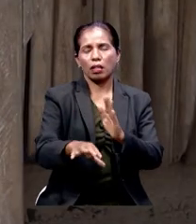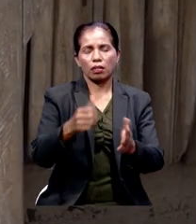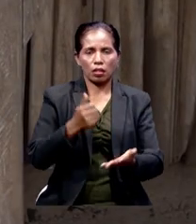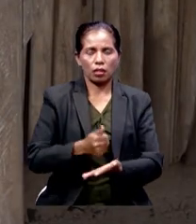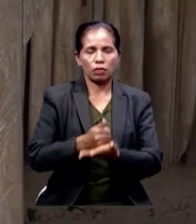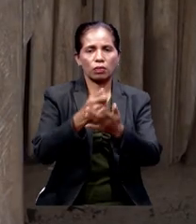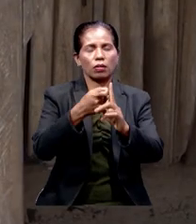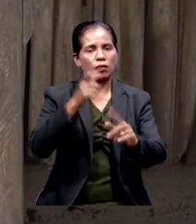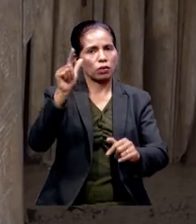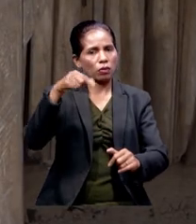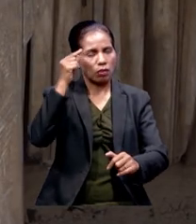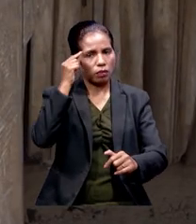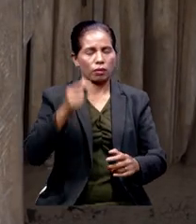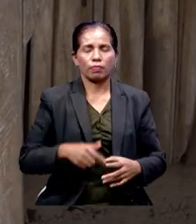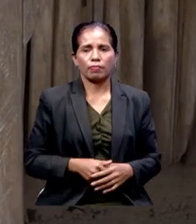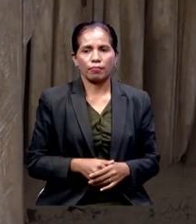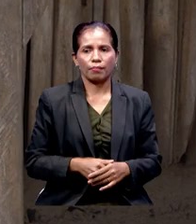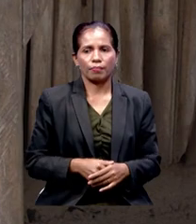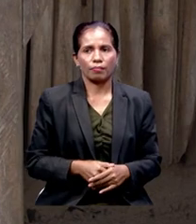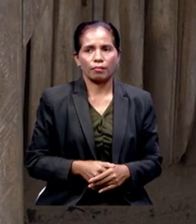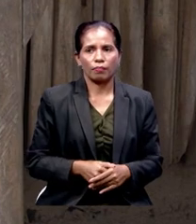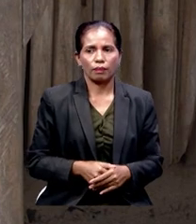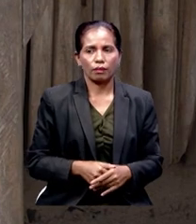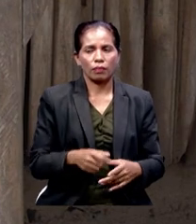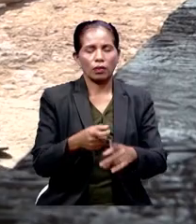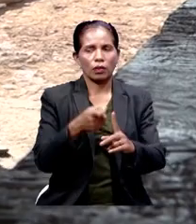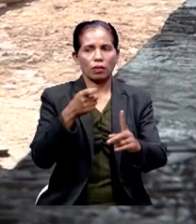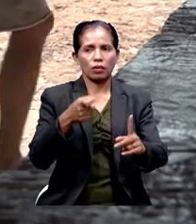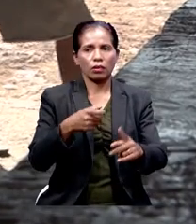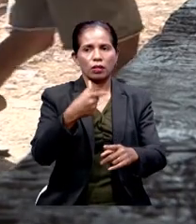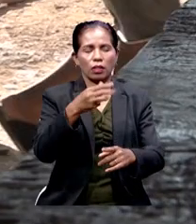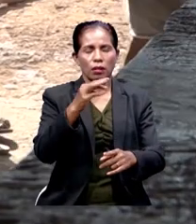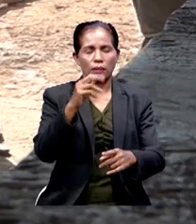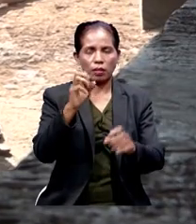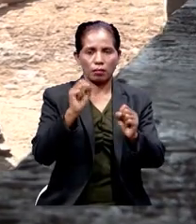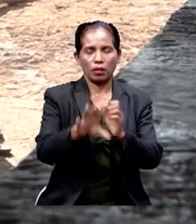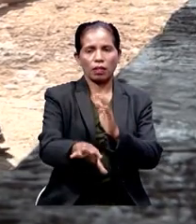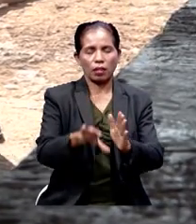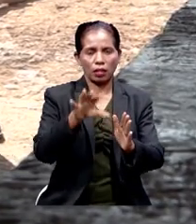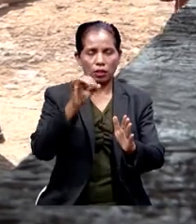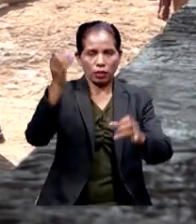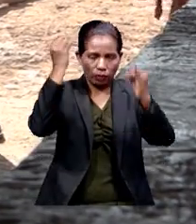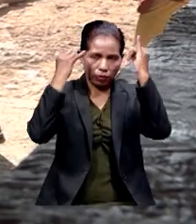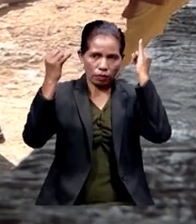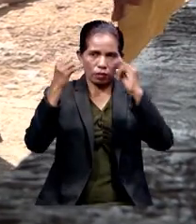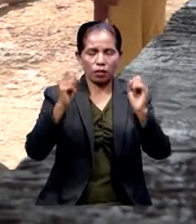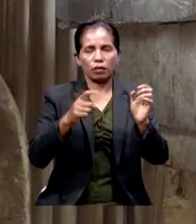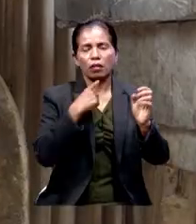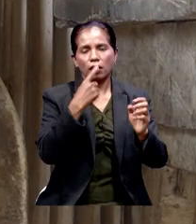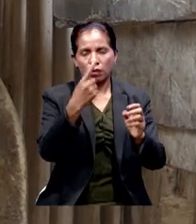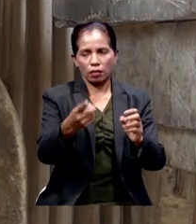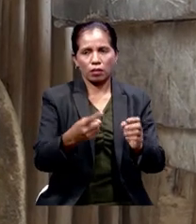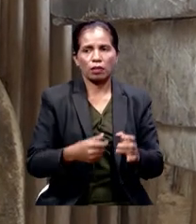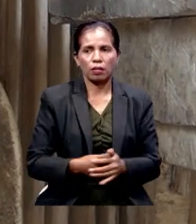atensaun husi governo. Liu si pontis ne be jeming tifi be hetan apo tiana informasau ne, atu hatu tanu tuba,